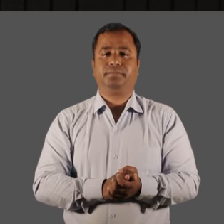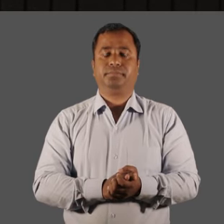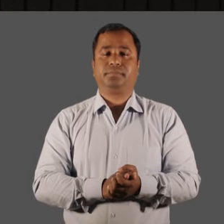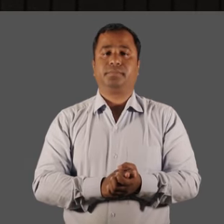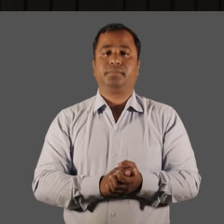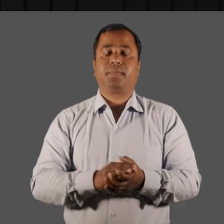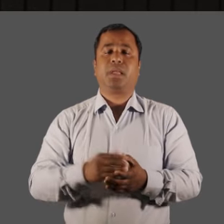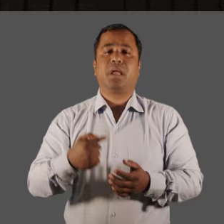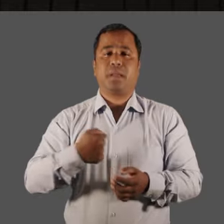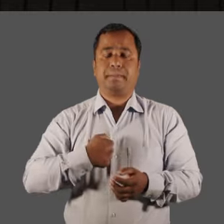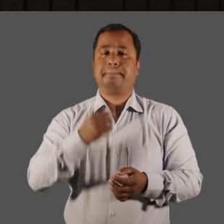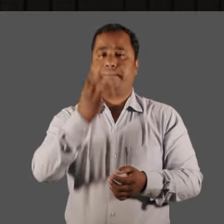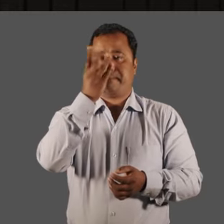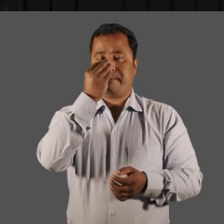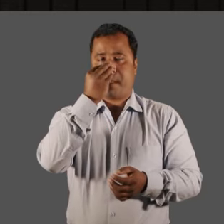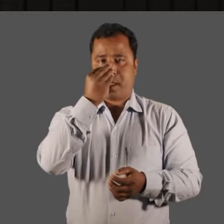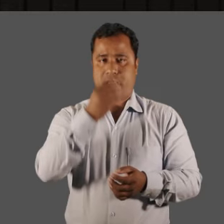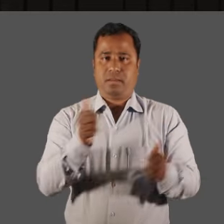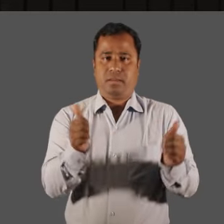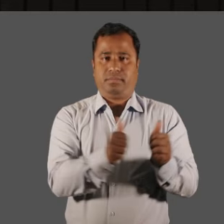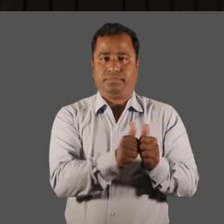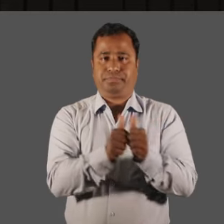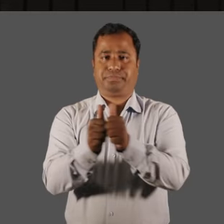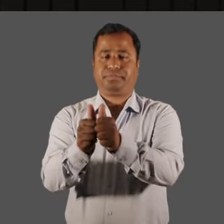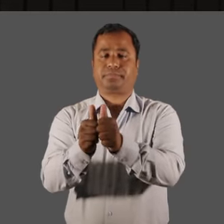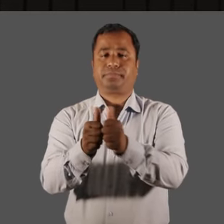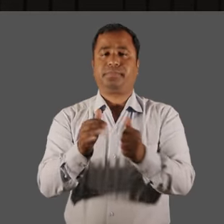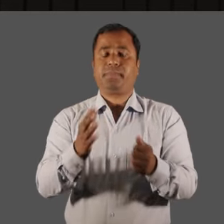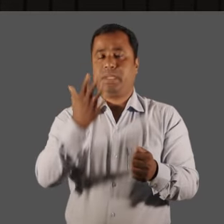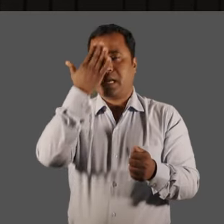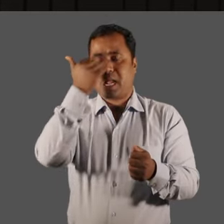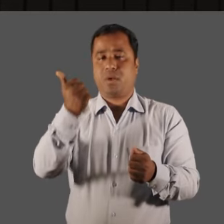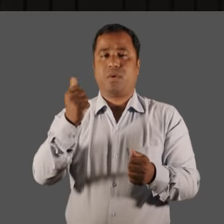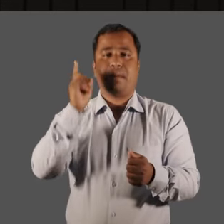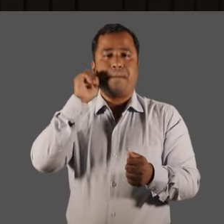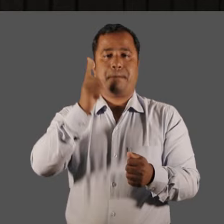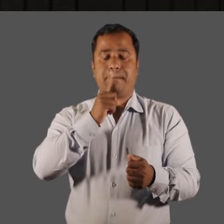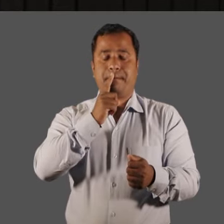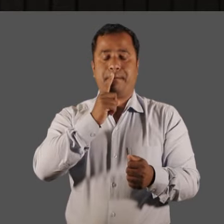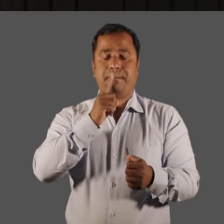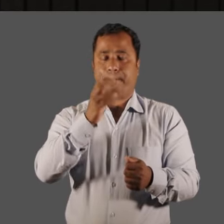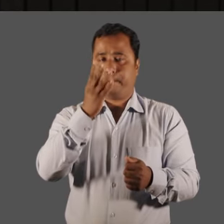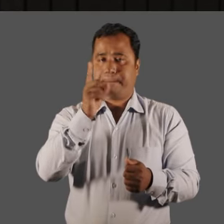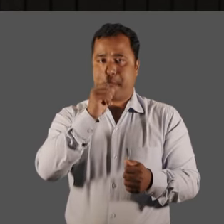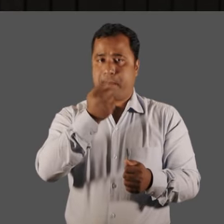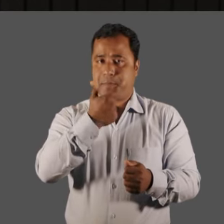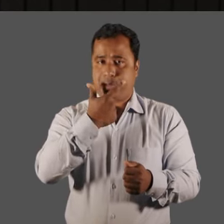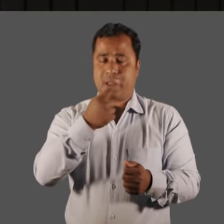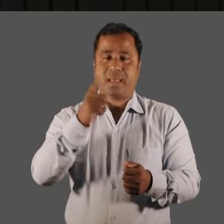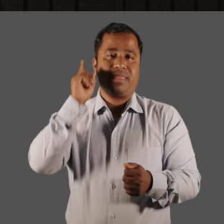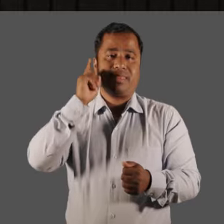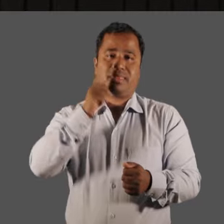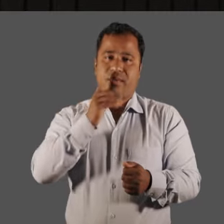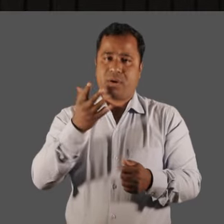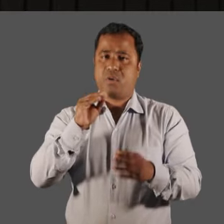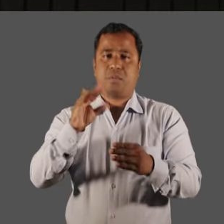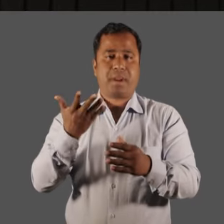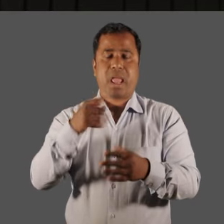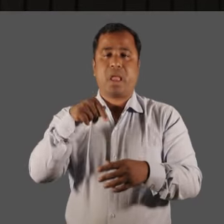আমার মামা যেতেন, আমার মামা বা আমার আমি একটা সময় আমার নানা নানুর কাছে বড় হয়েছি, তারা